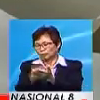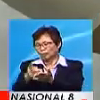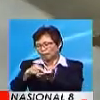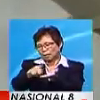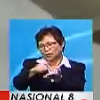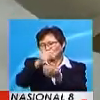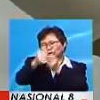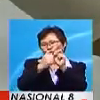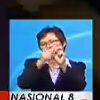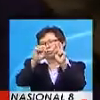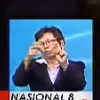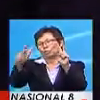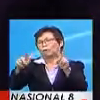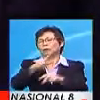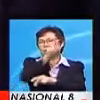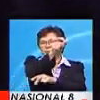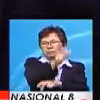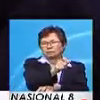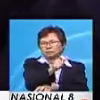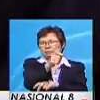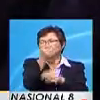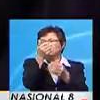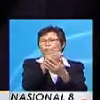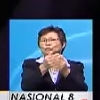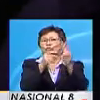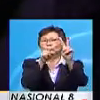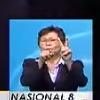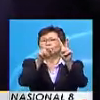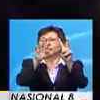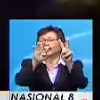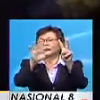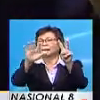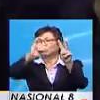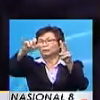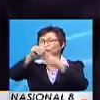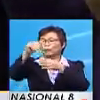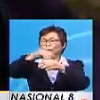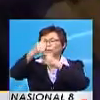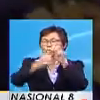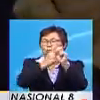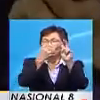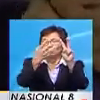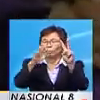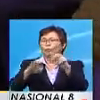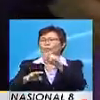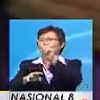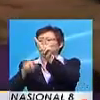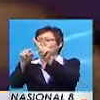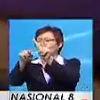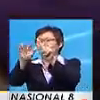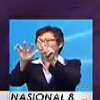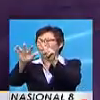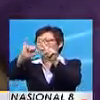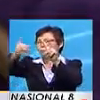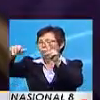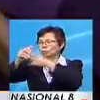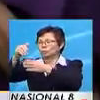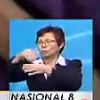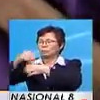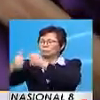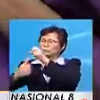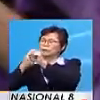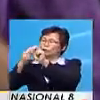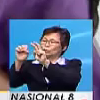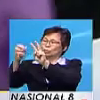masing-masing mencecah r2.45 juta pada 2014 dan 2.5 juta tahun